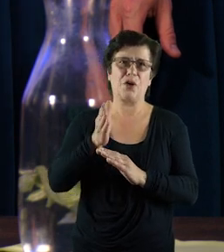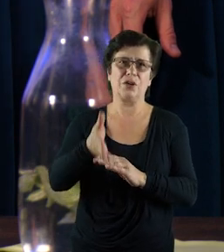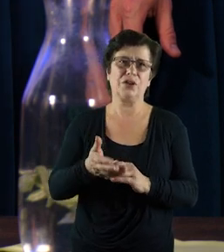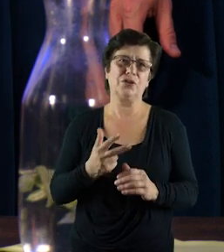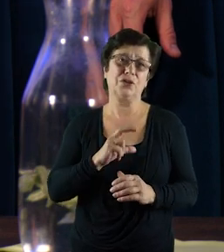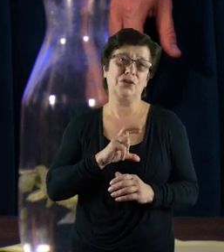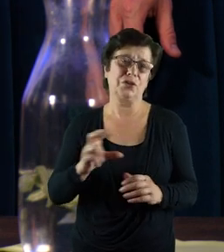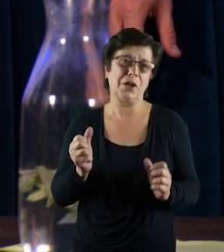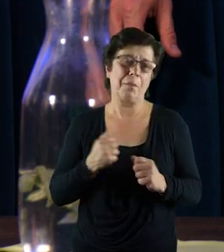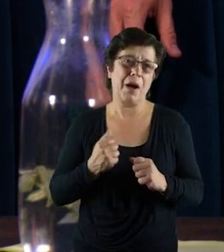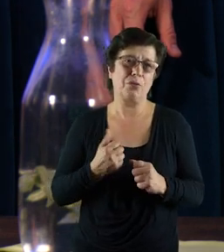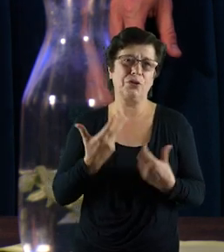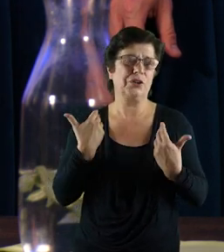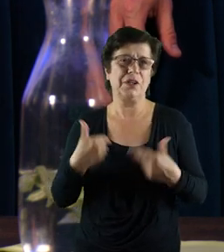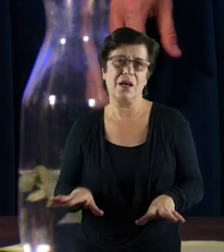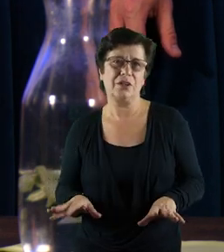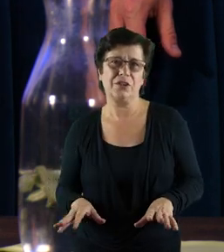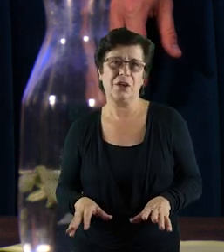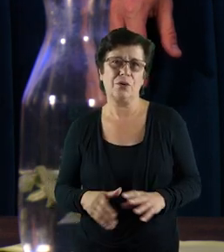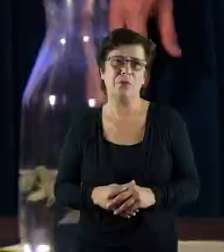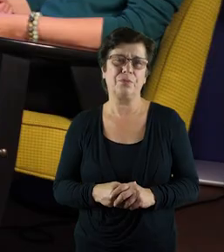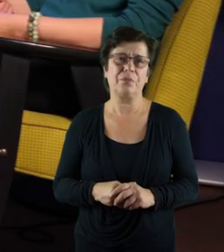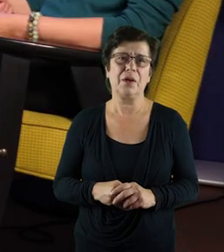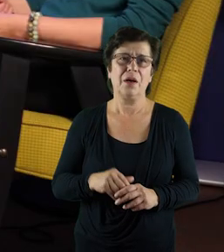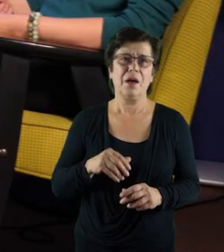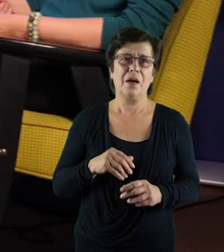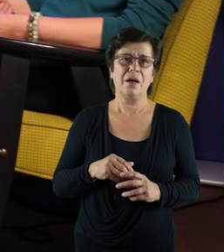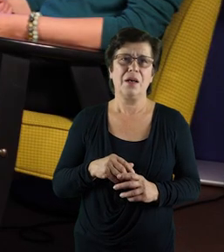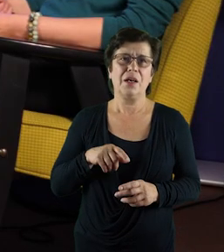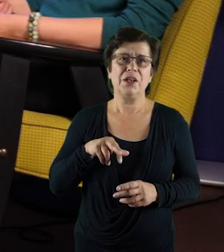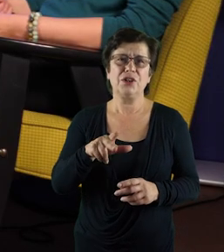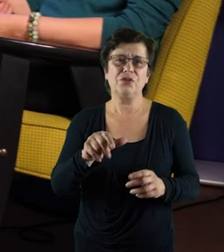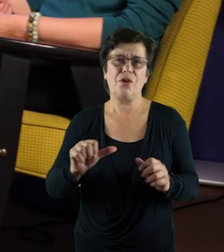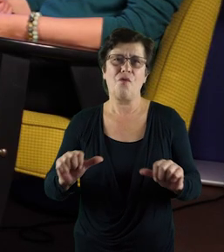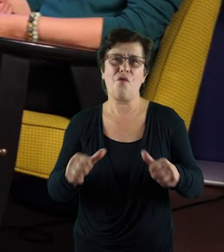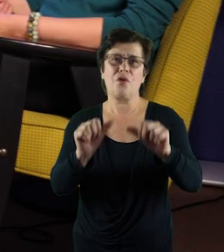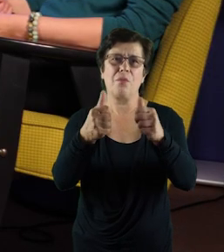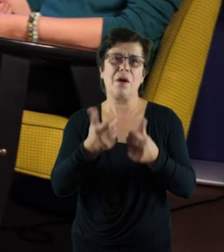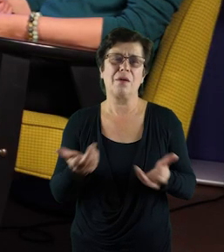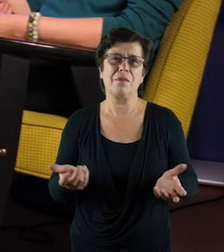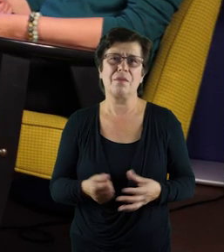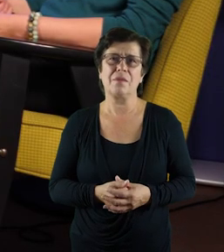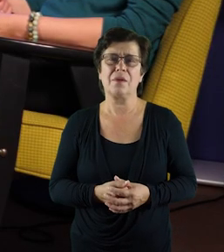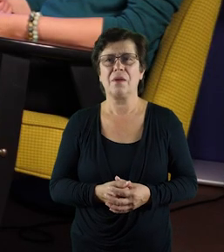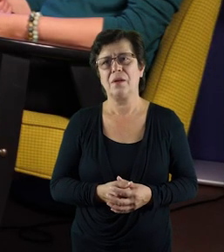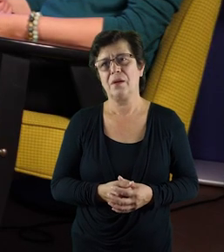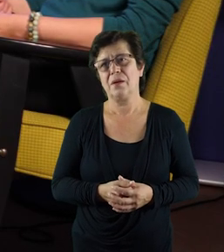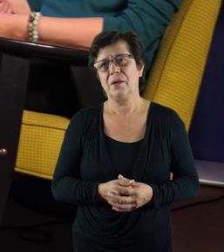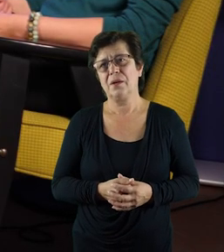w ogóle się bał, czy może po prostu nie chciał brnąć w taką formę, która no właściwie nikt inny tego nie robił.